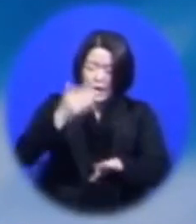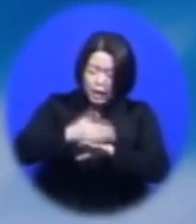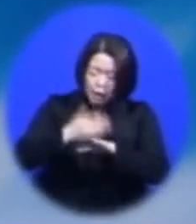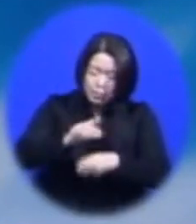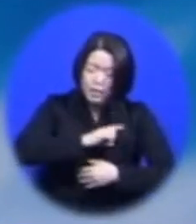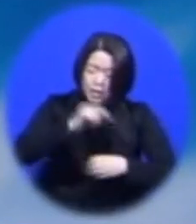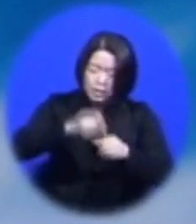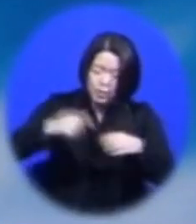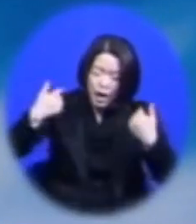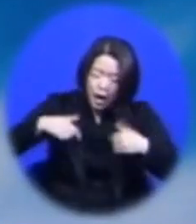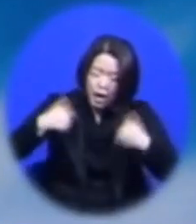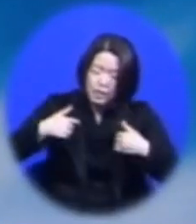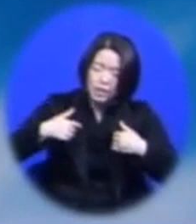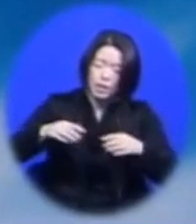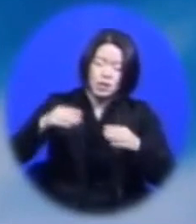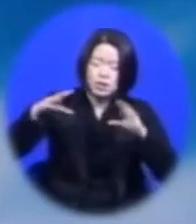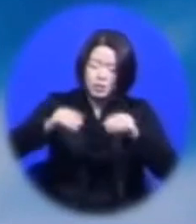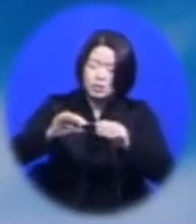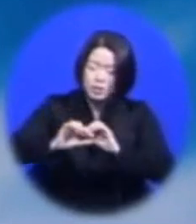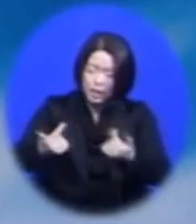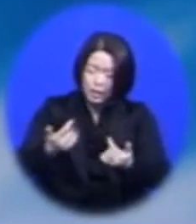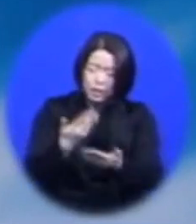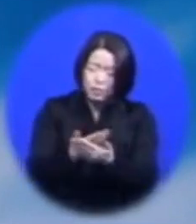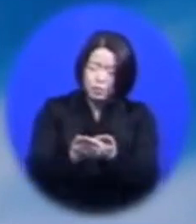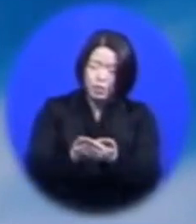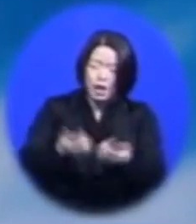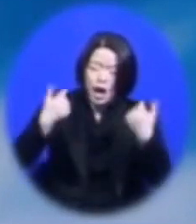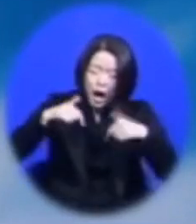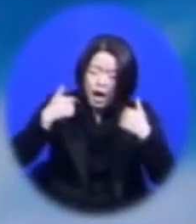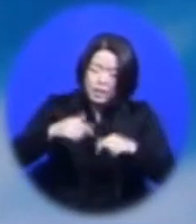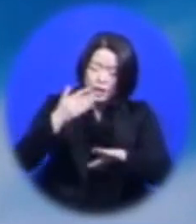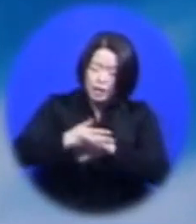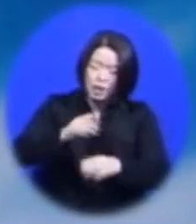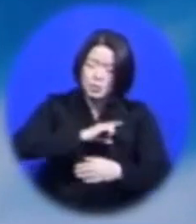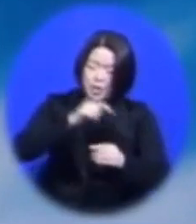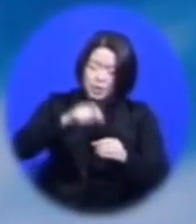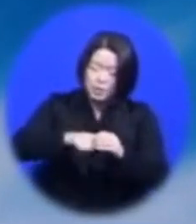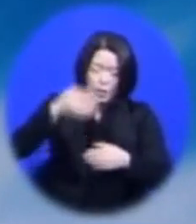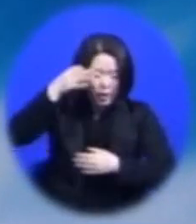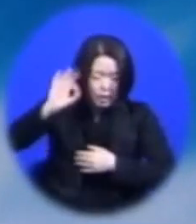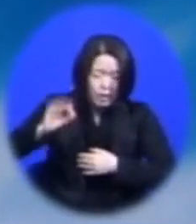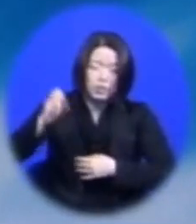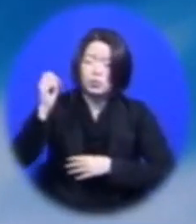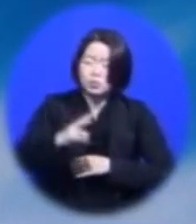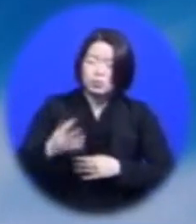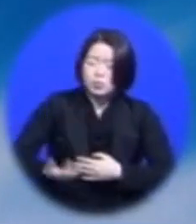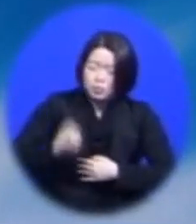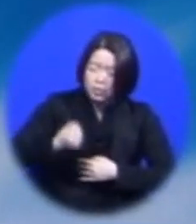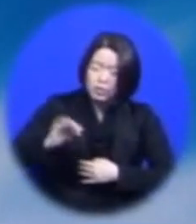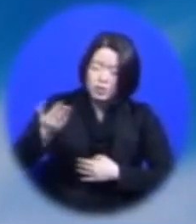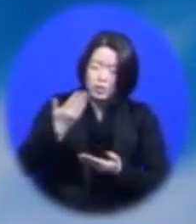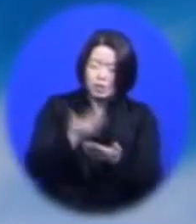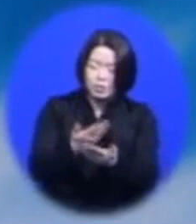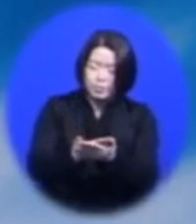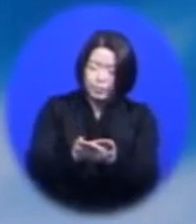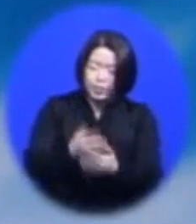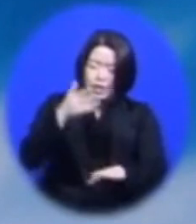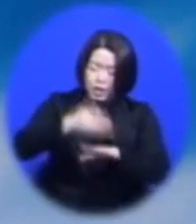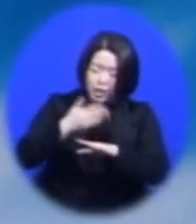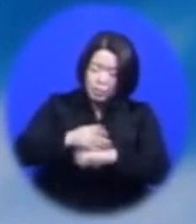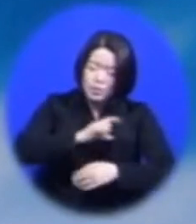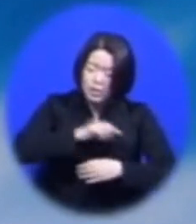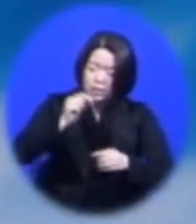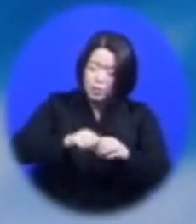제목이 항상 끊어지지 않게 언제나 감사할 제목이 깨달아지고 또 누려지게 해주소서. 감사할